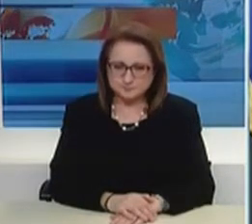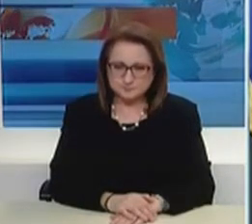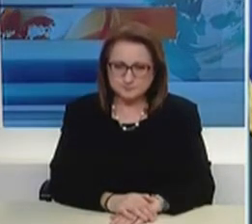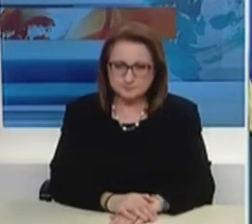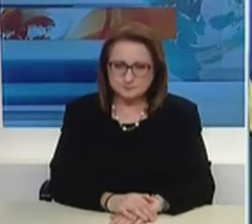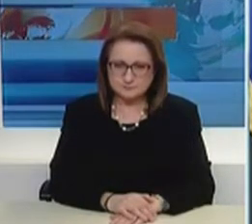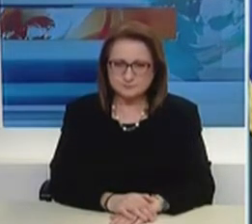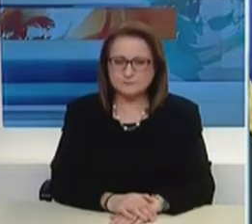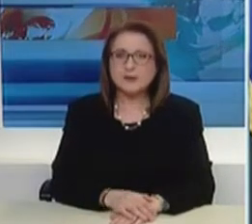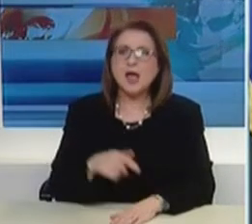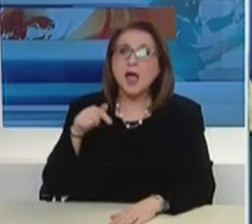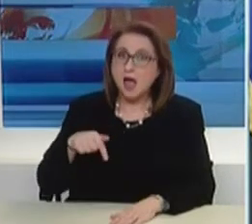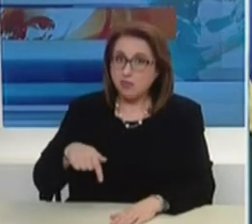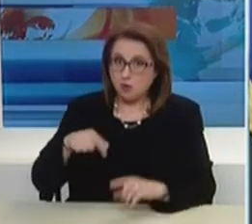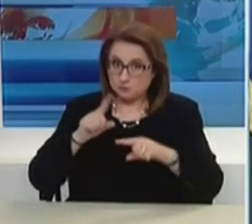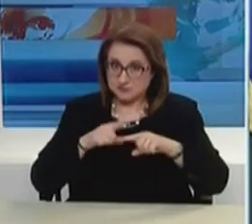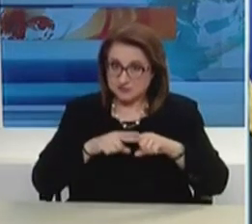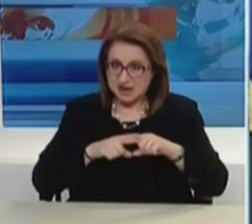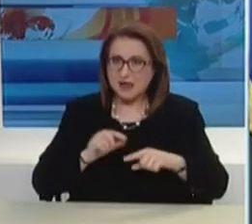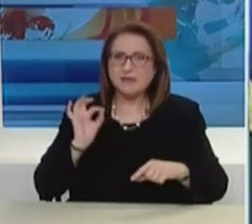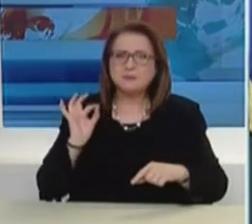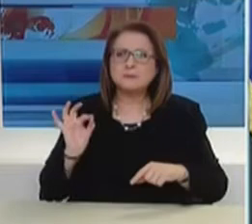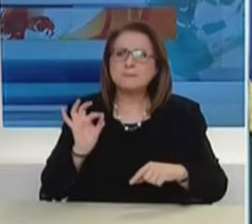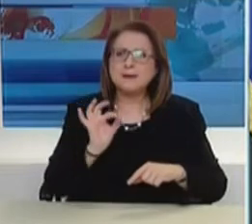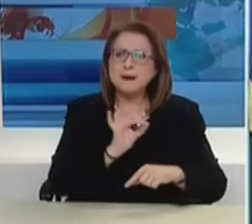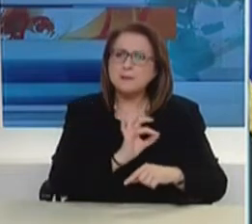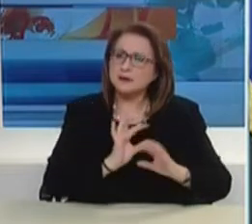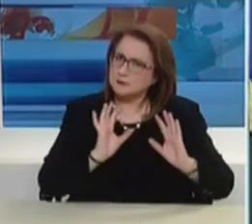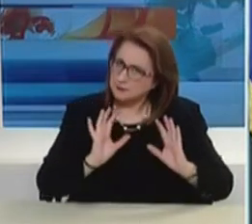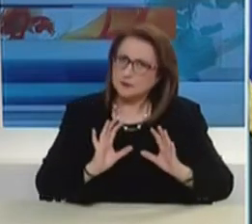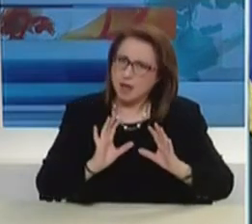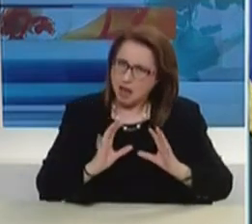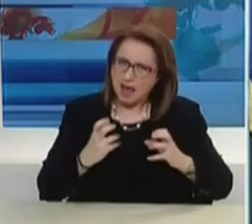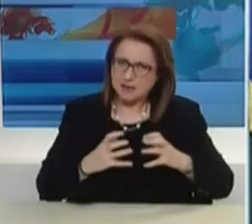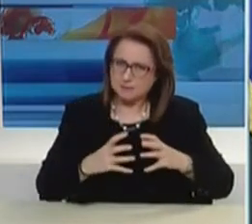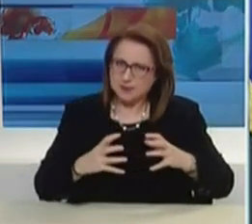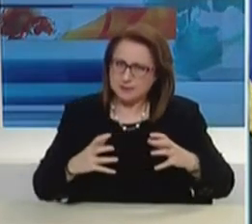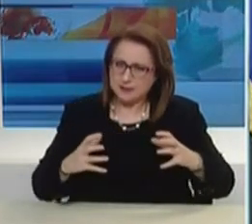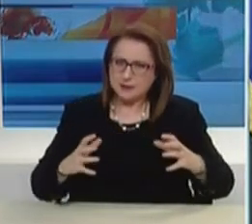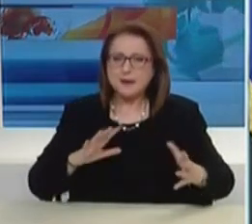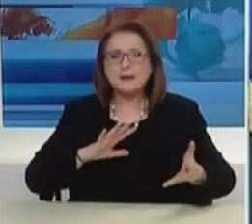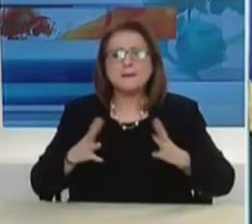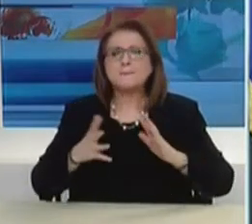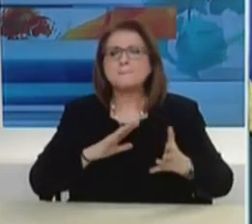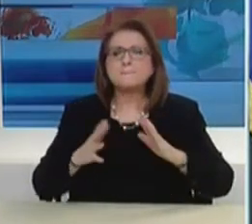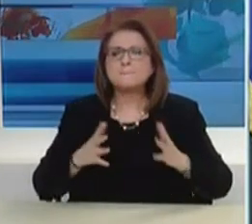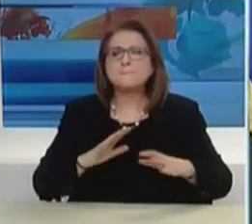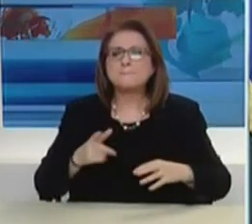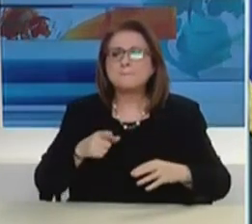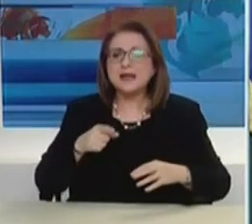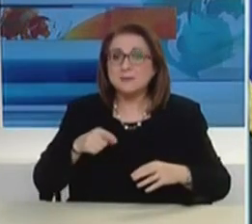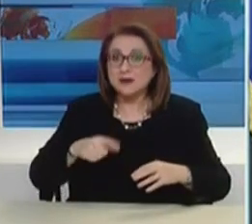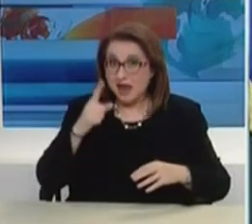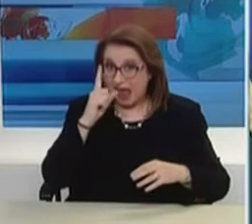Η βραδία αύξηση του ιού στη χώρα μας έχει οδηγήσει ως σήμερα σε ένα μήνα στους μισούς από τους θανάτους που καταγράψαμε από την γρίπη